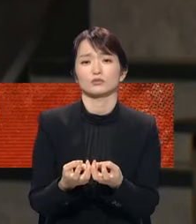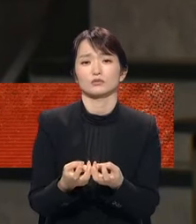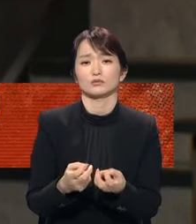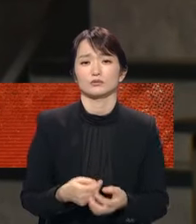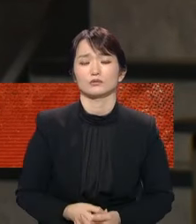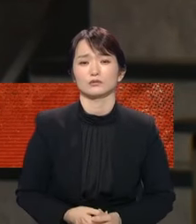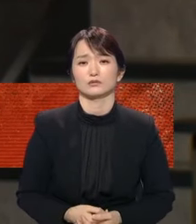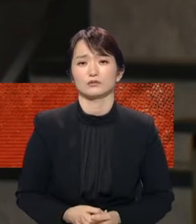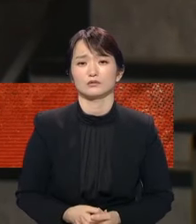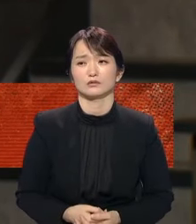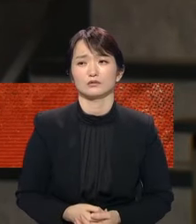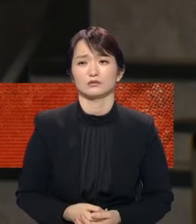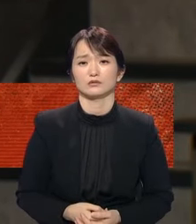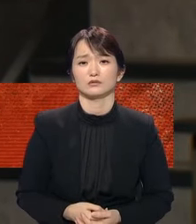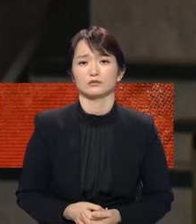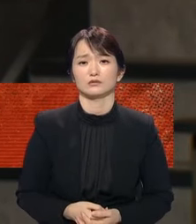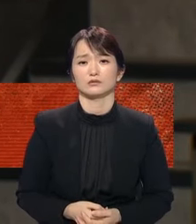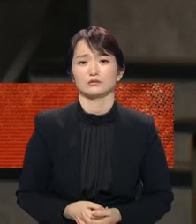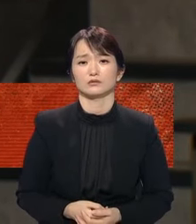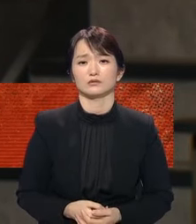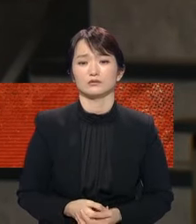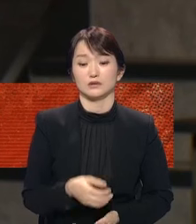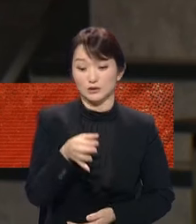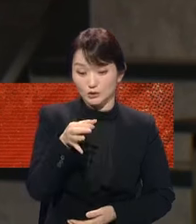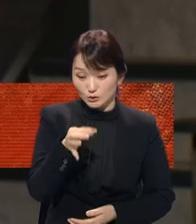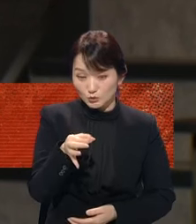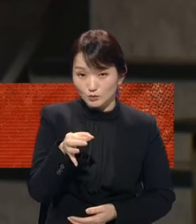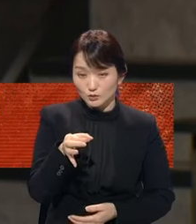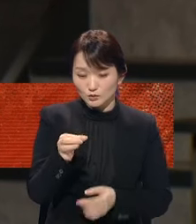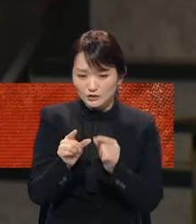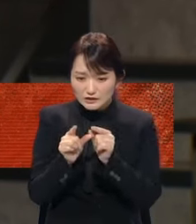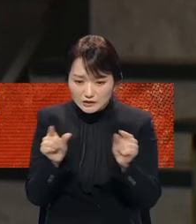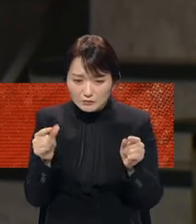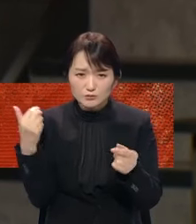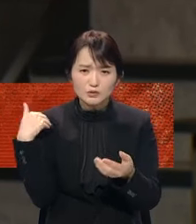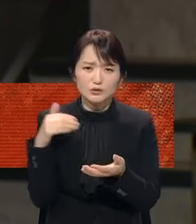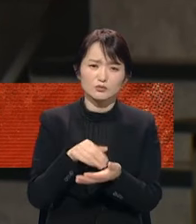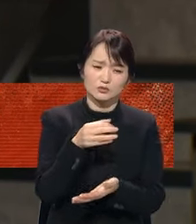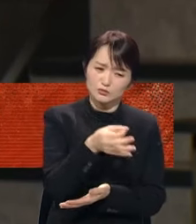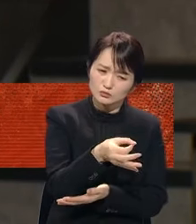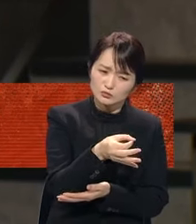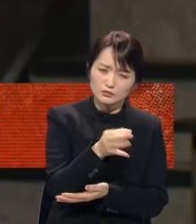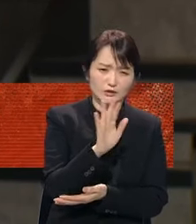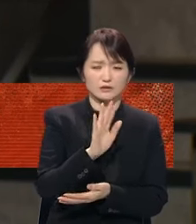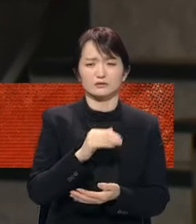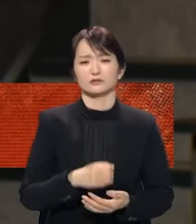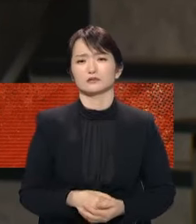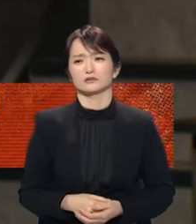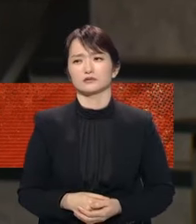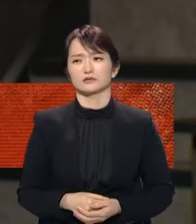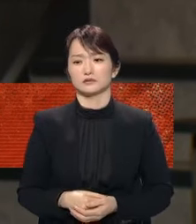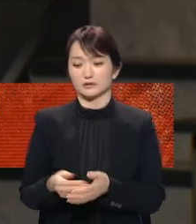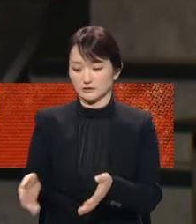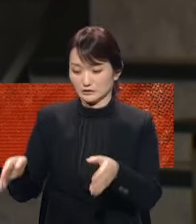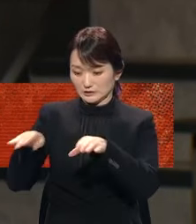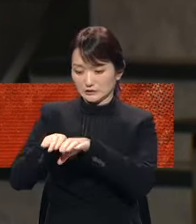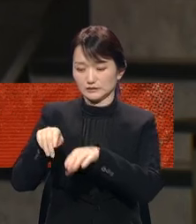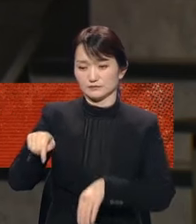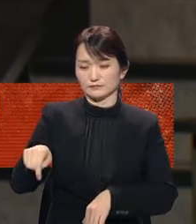이게 지금 뭐 부분 뭐 돈을 좀 튀어주고 할 그럴 상황이 아닌 것 같고요. 제가 볼 때는 이 시설 같은